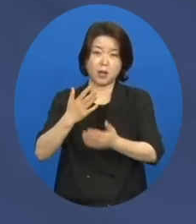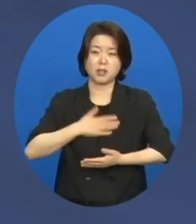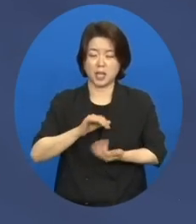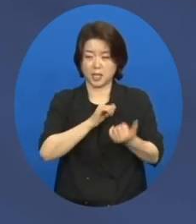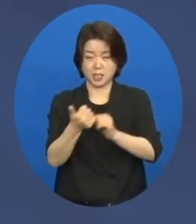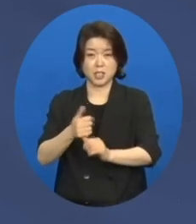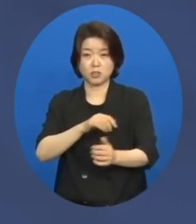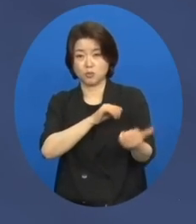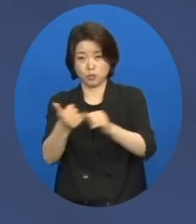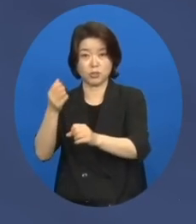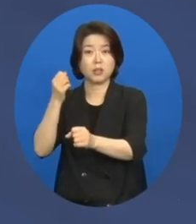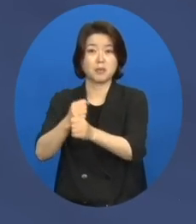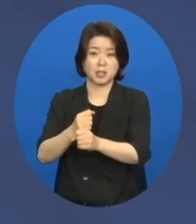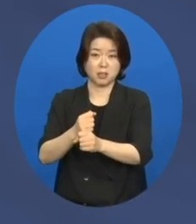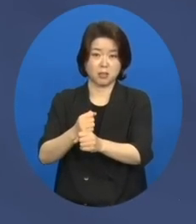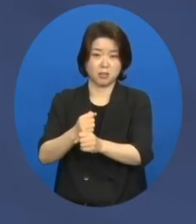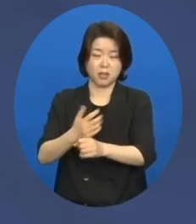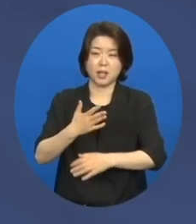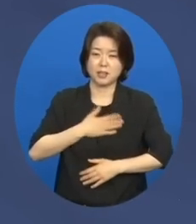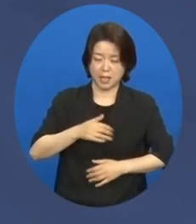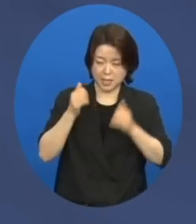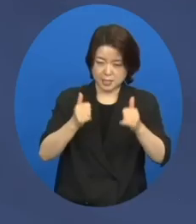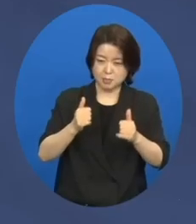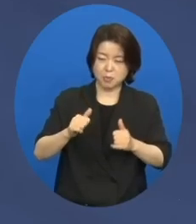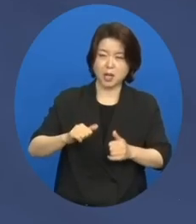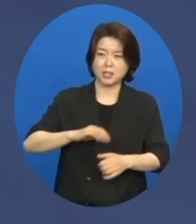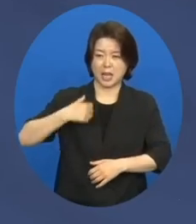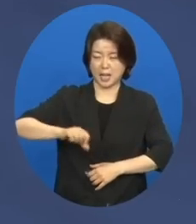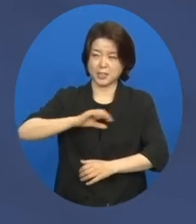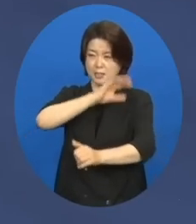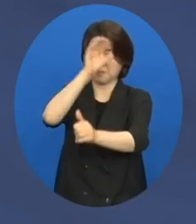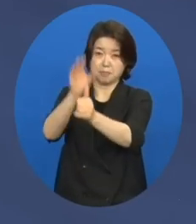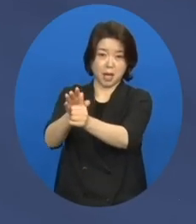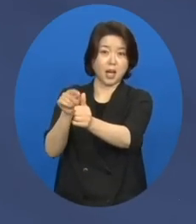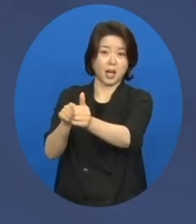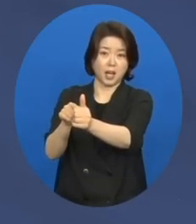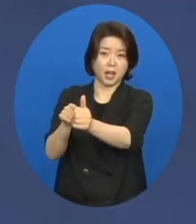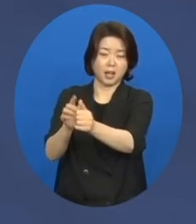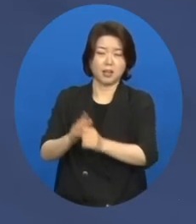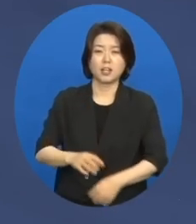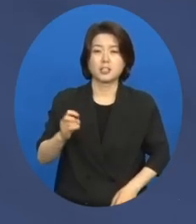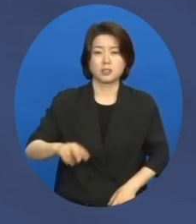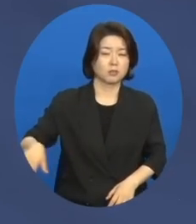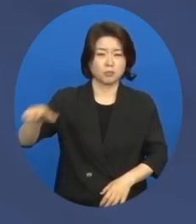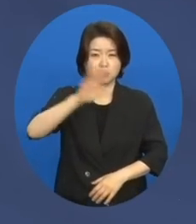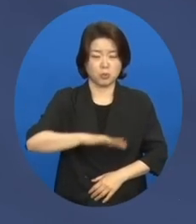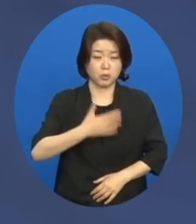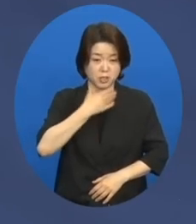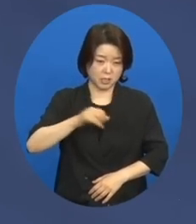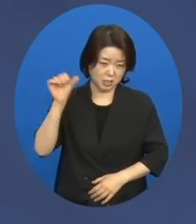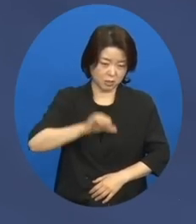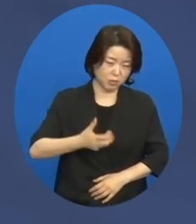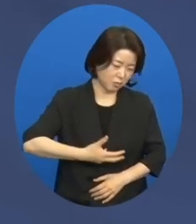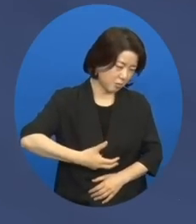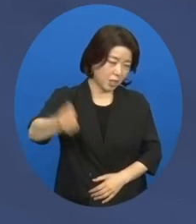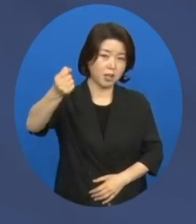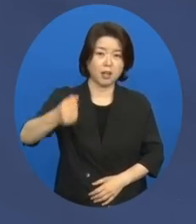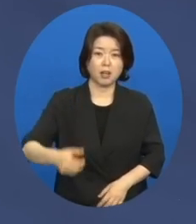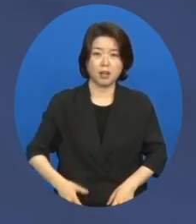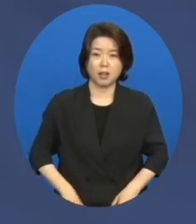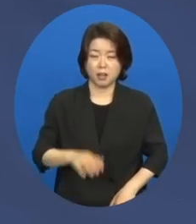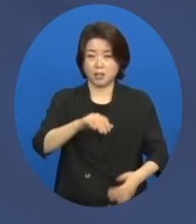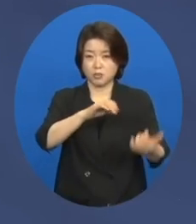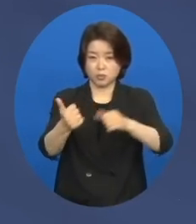죽여 나의 심판을 그 아들에게 다 넘겨버리시고 그리고 그 모든 저주를 가져가게 하신 다음